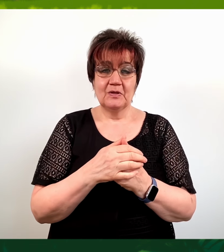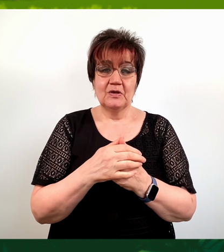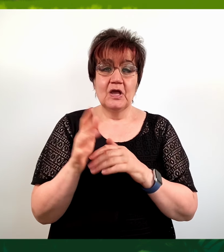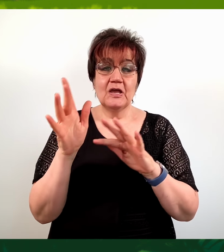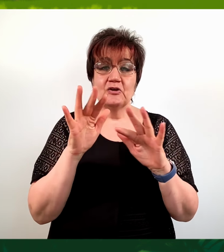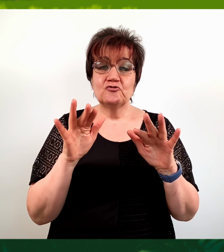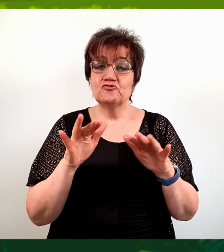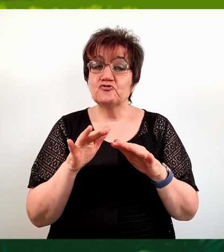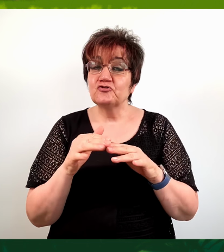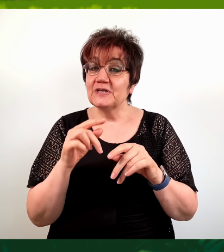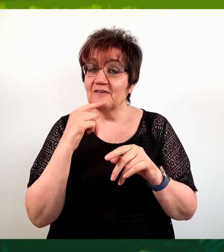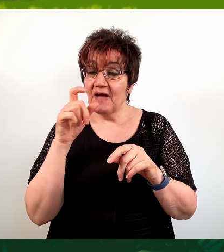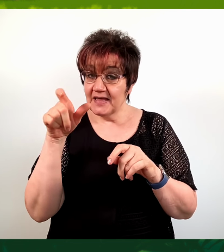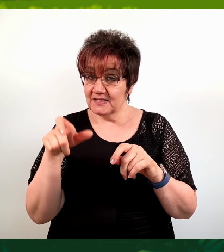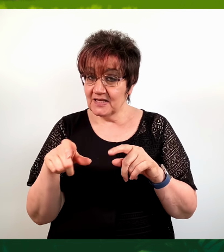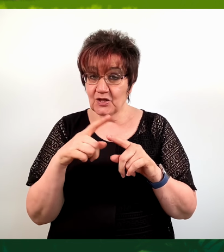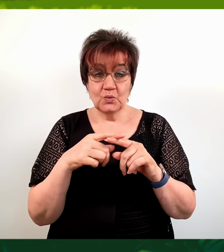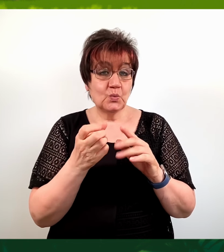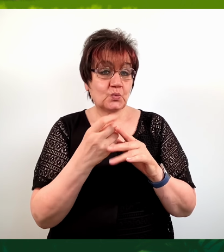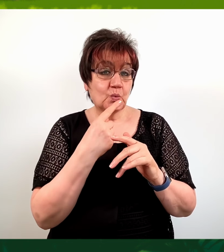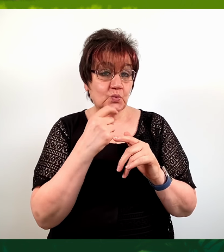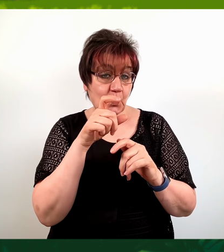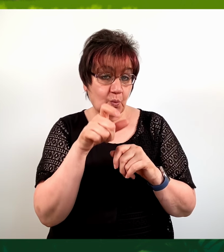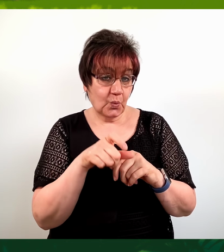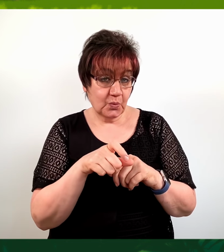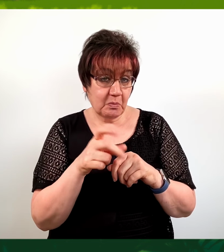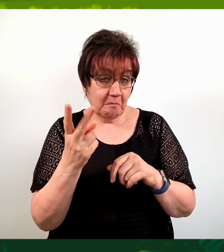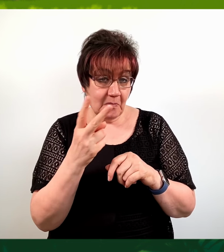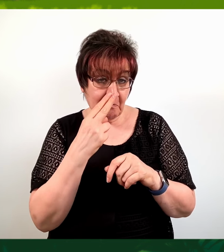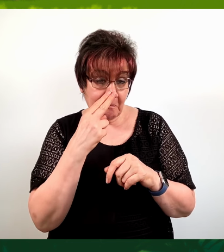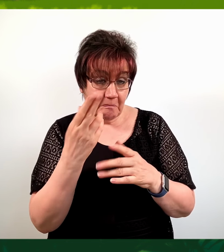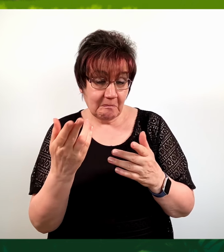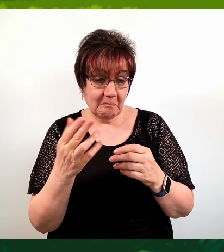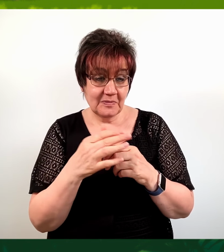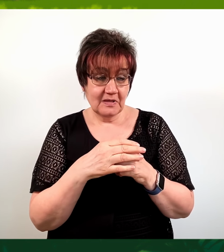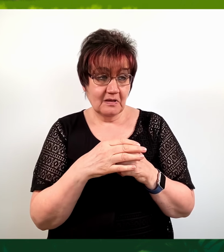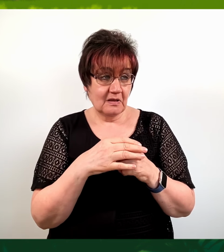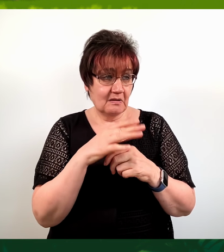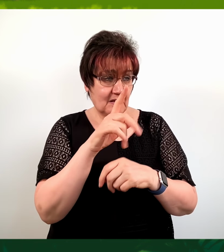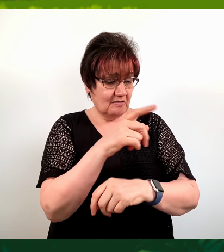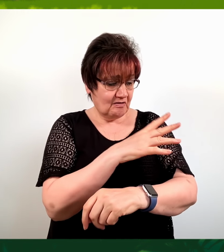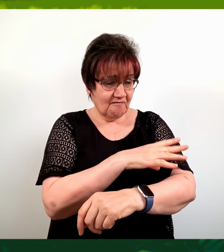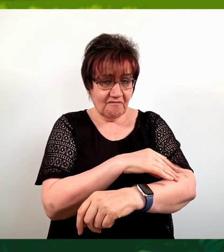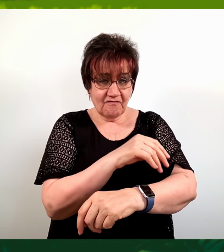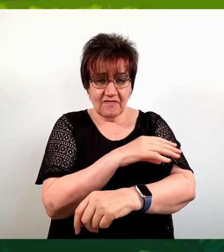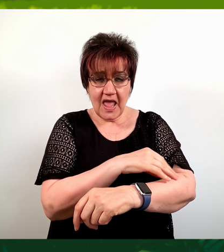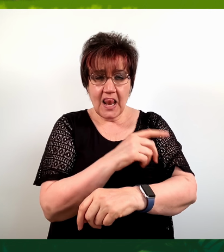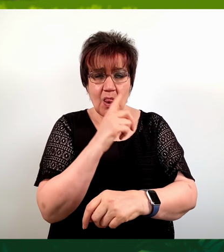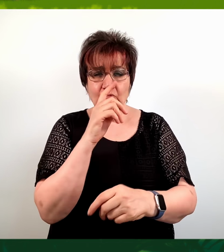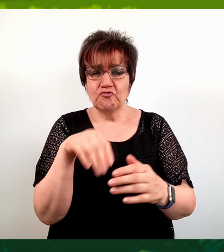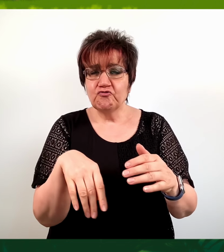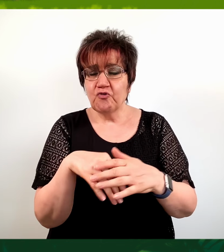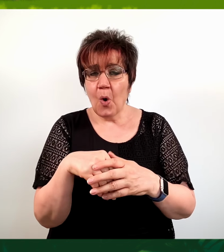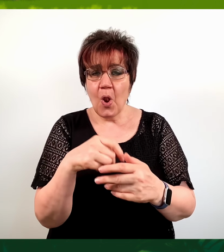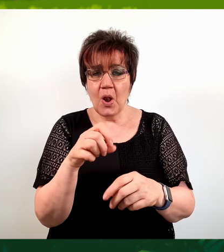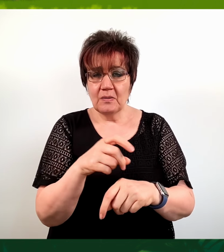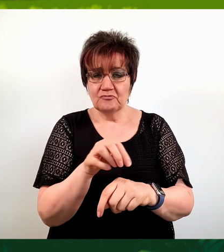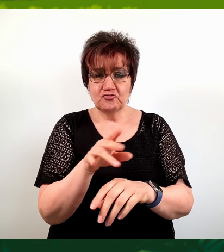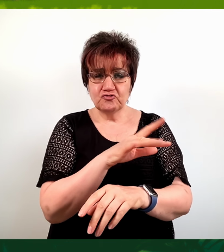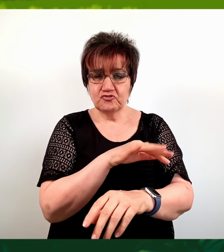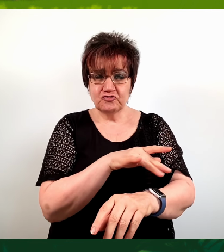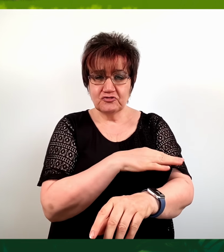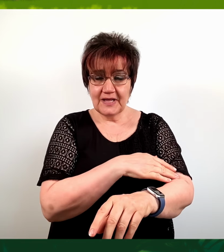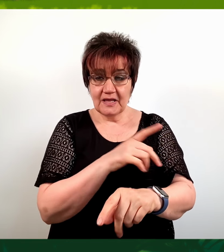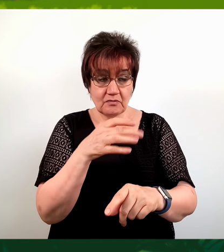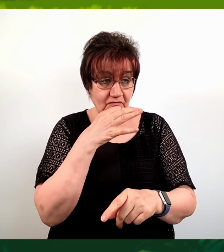Schneeweißchen und Rosenrot aber sahen, dass das Fell vom Bären noch voller Schnee war und